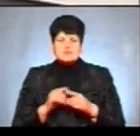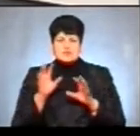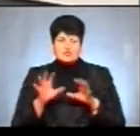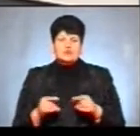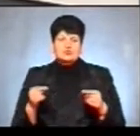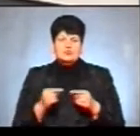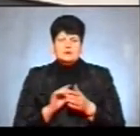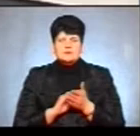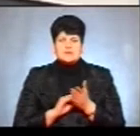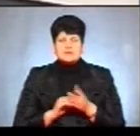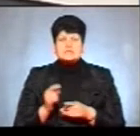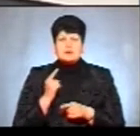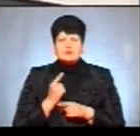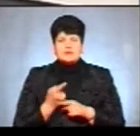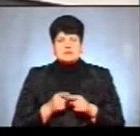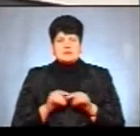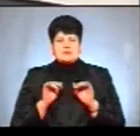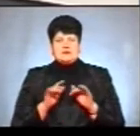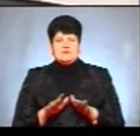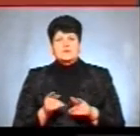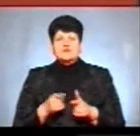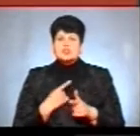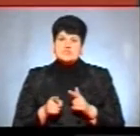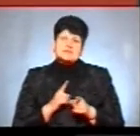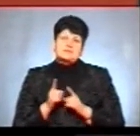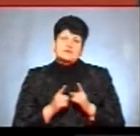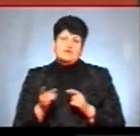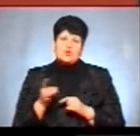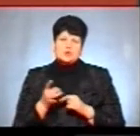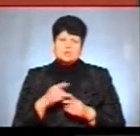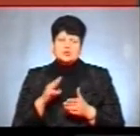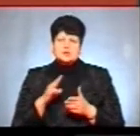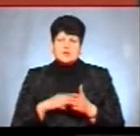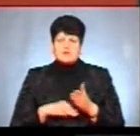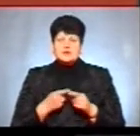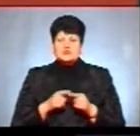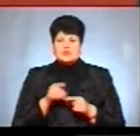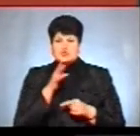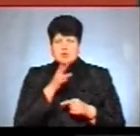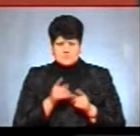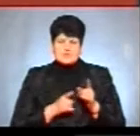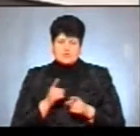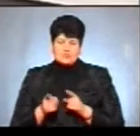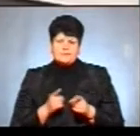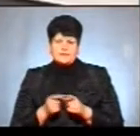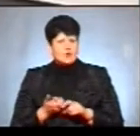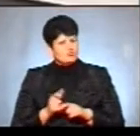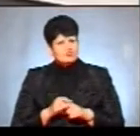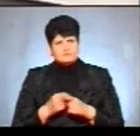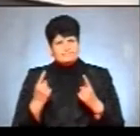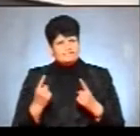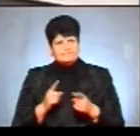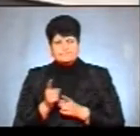що забороняється така діяльність. Чи змінювався розмір штрафів з того часу? Змінювався. Досить суттєво.